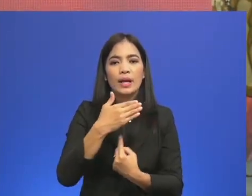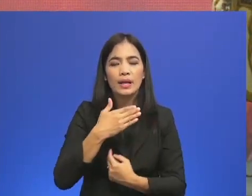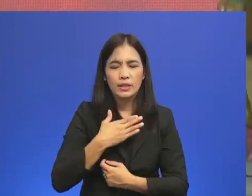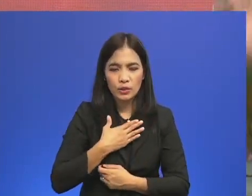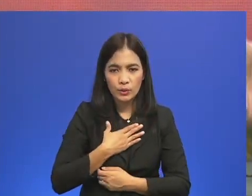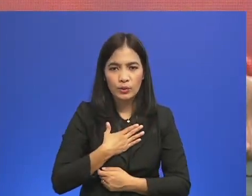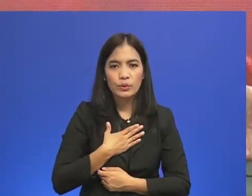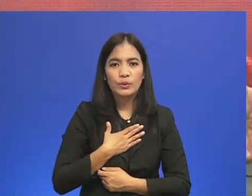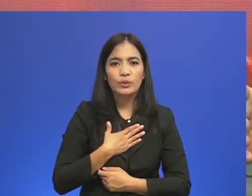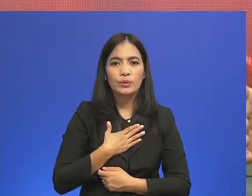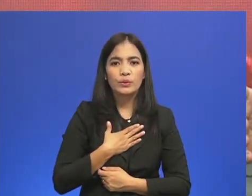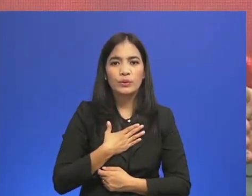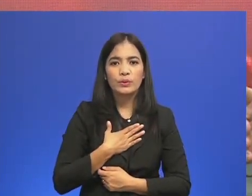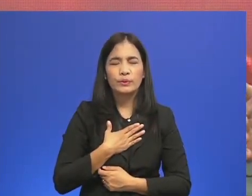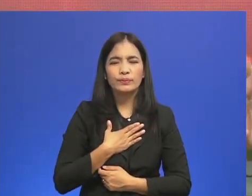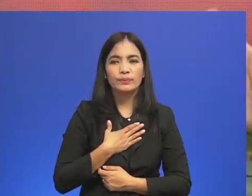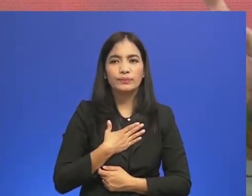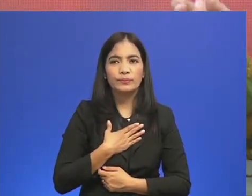perlindunganku.